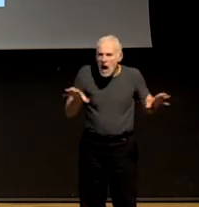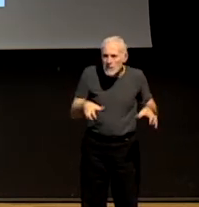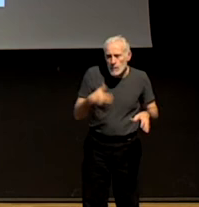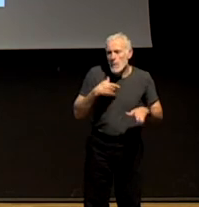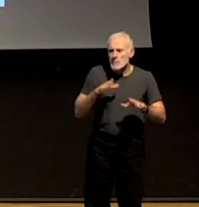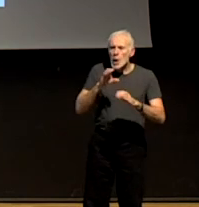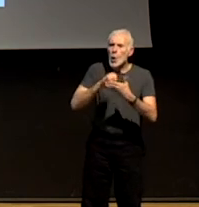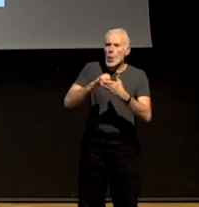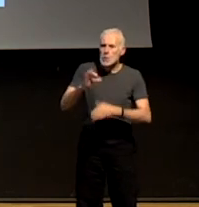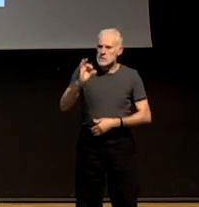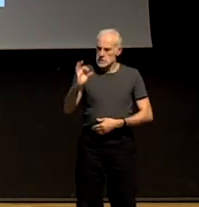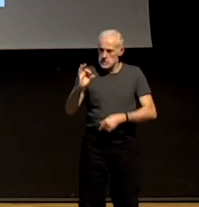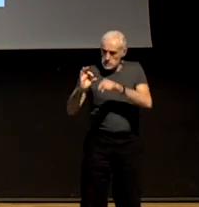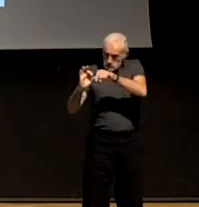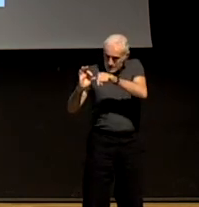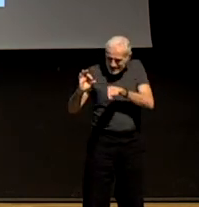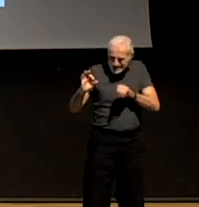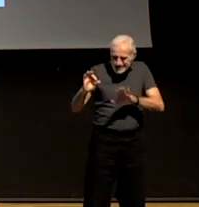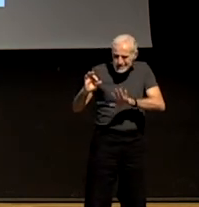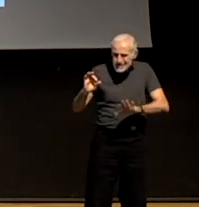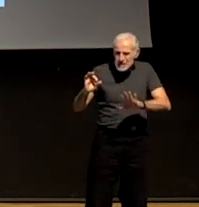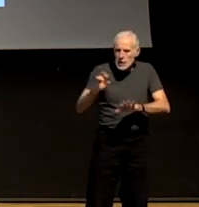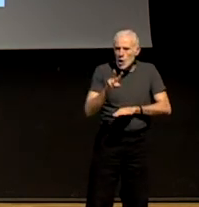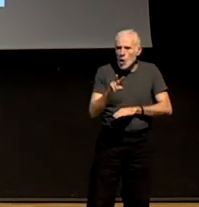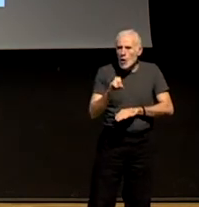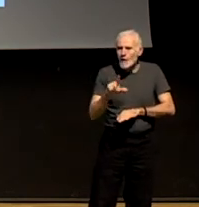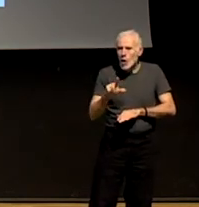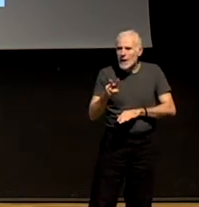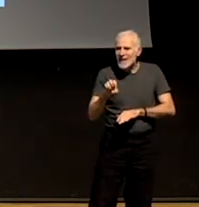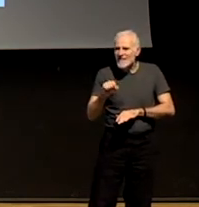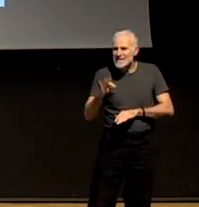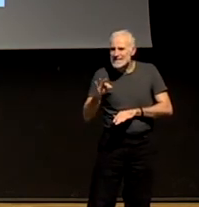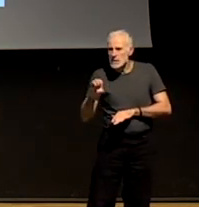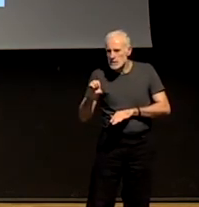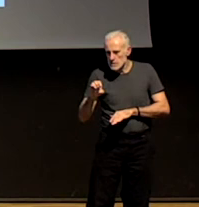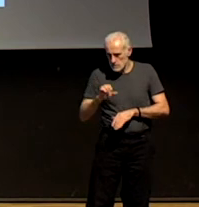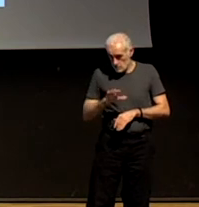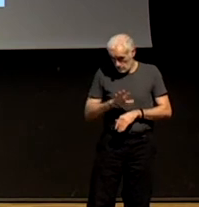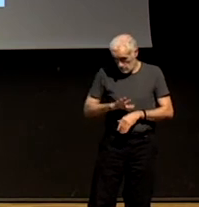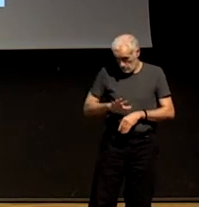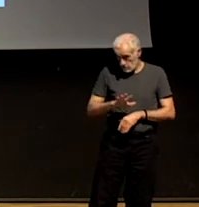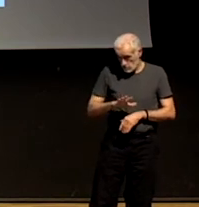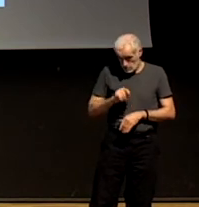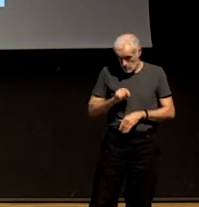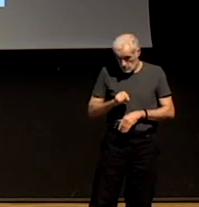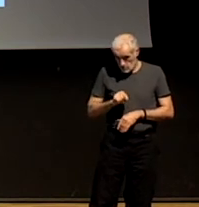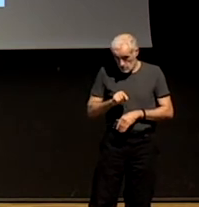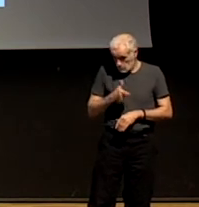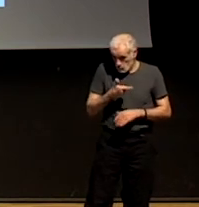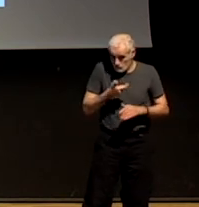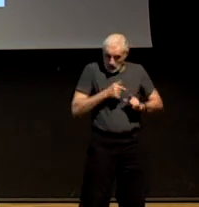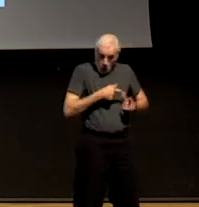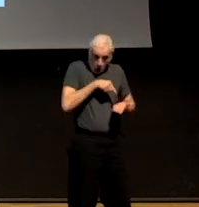à la trappe sommet nord du volvestre et il ya une chasse une chasse fermés